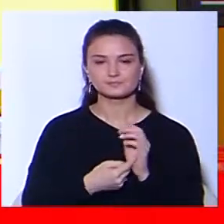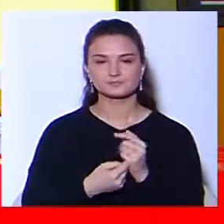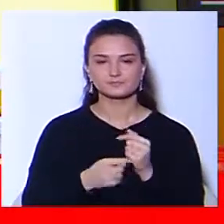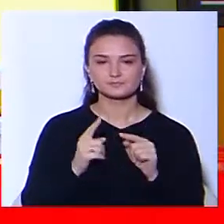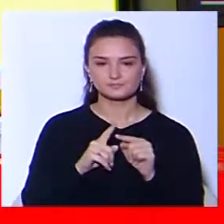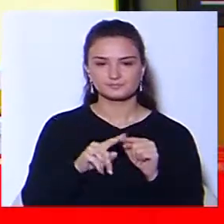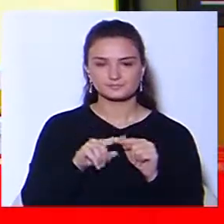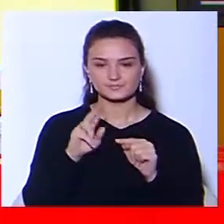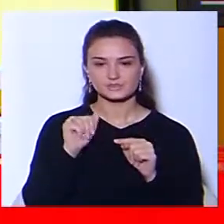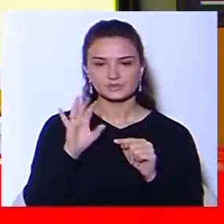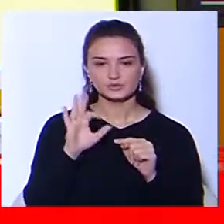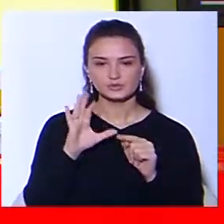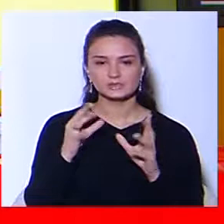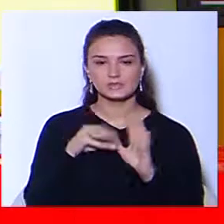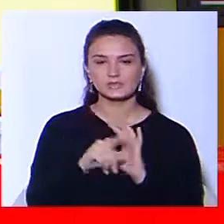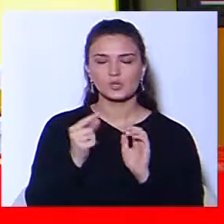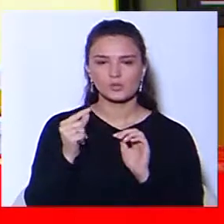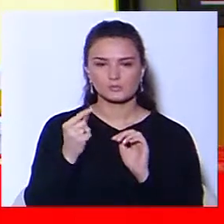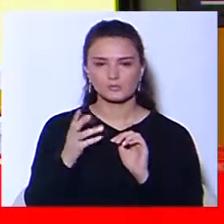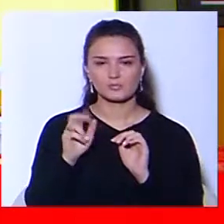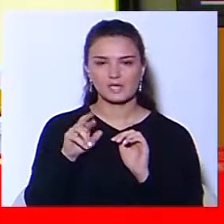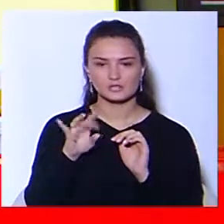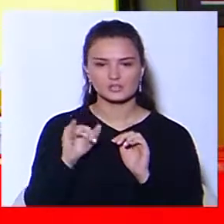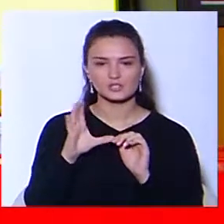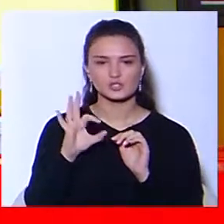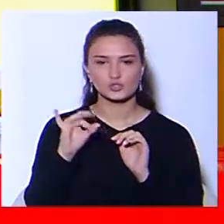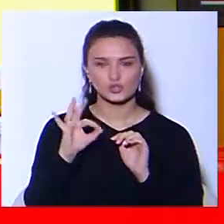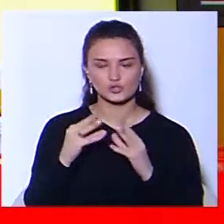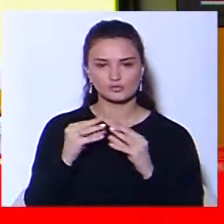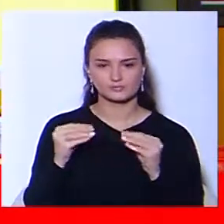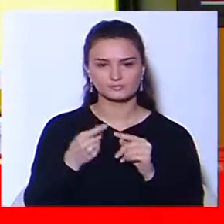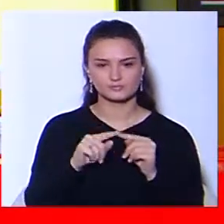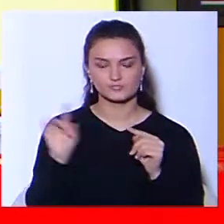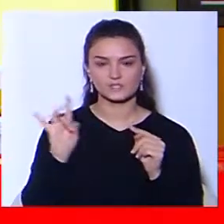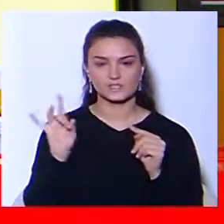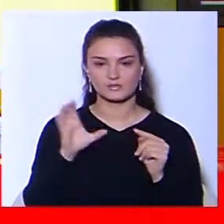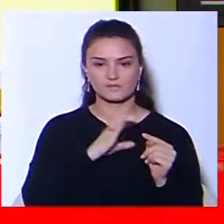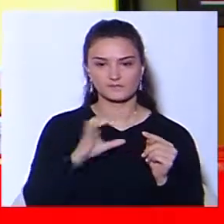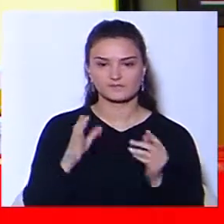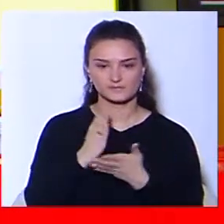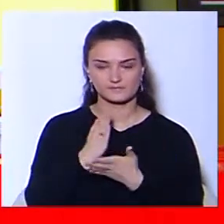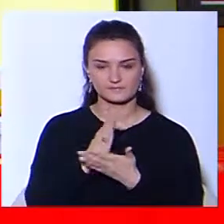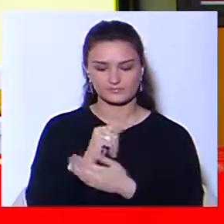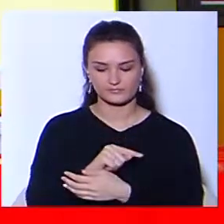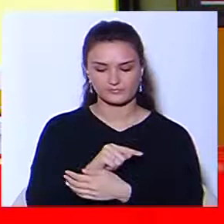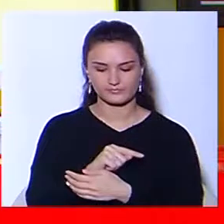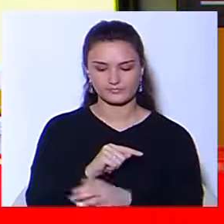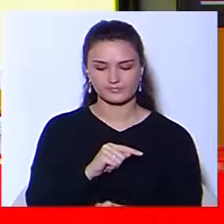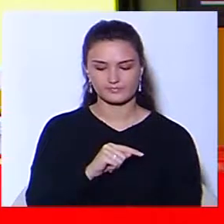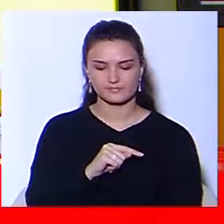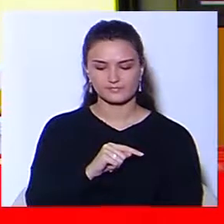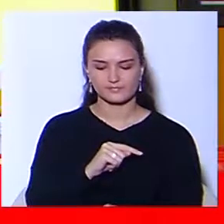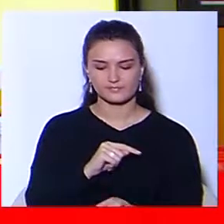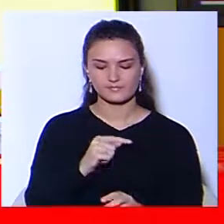ისეთივე პარკოსანია როგორც ლობიო, ბარ და სოიო, მაგრამ არის ძალიან მაღალი ცხიმშემცველობით